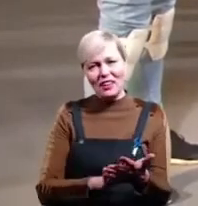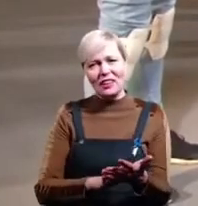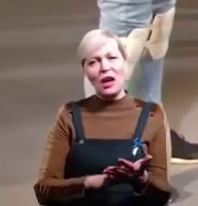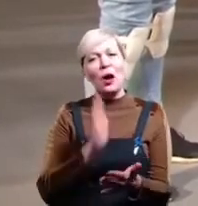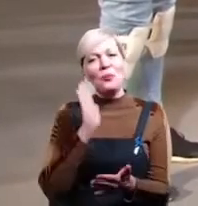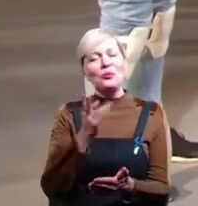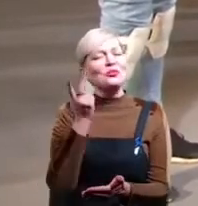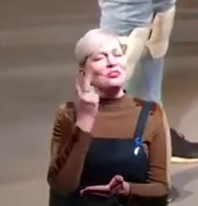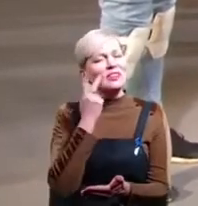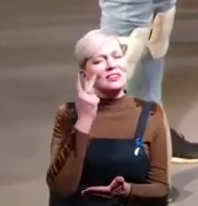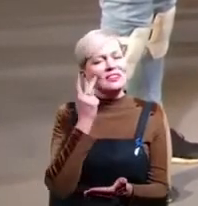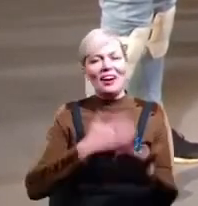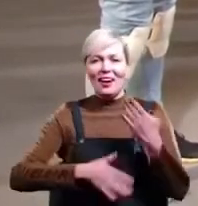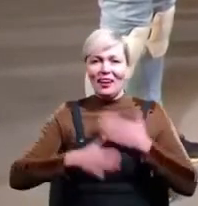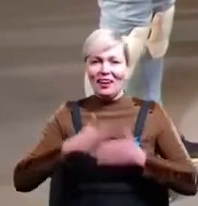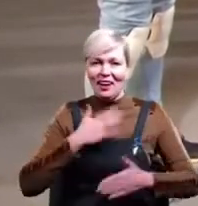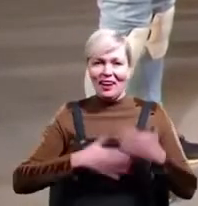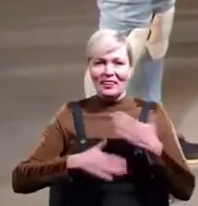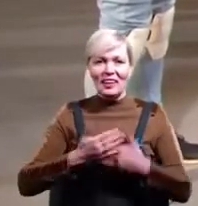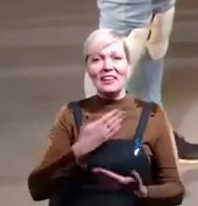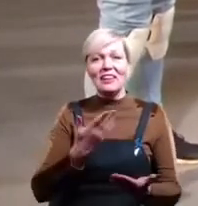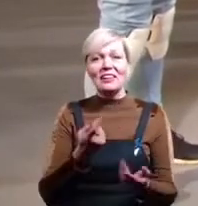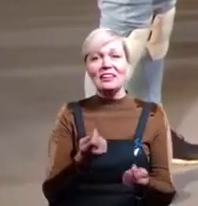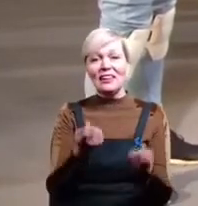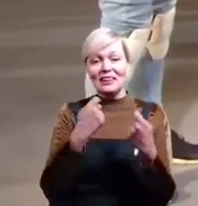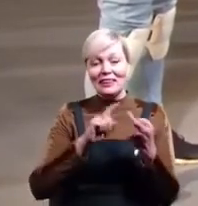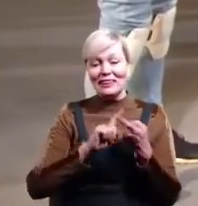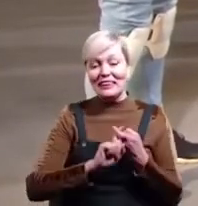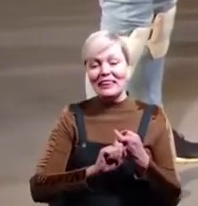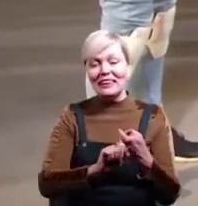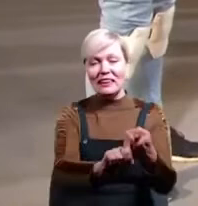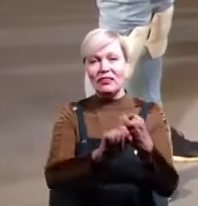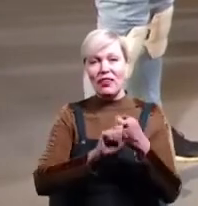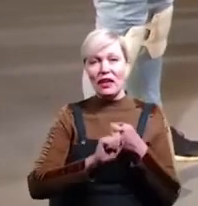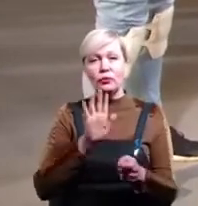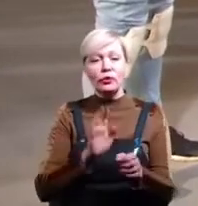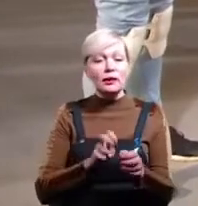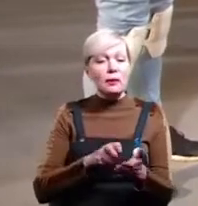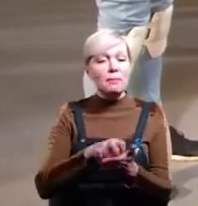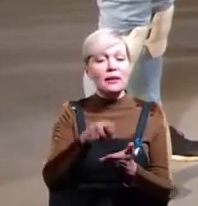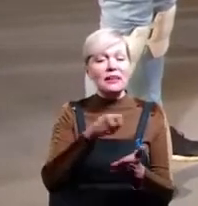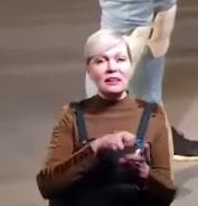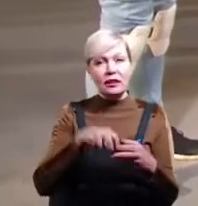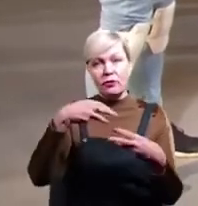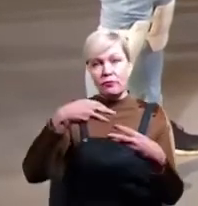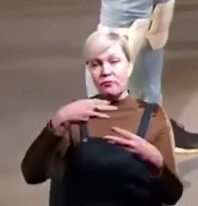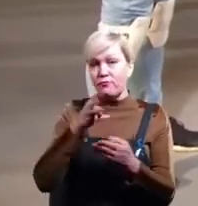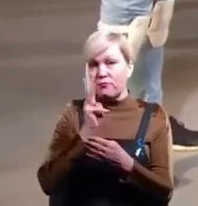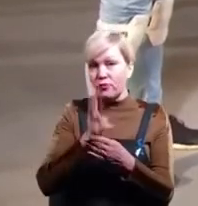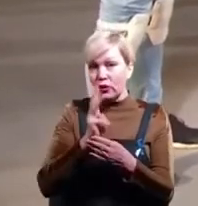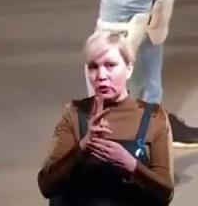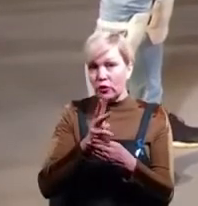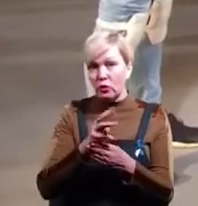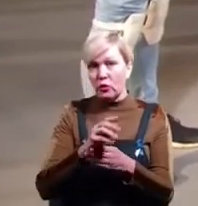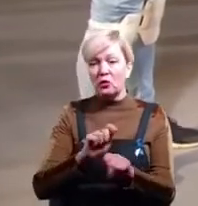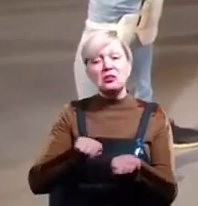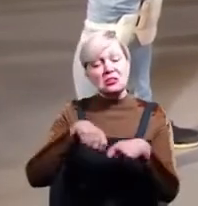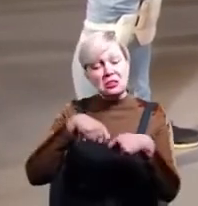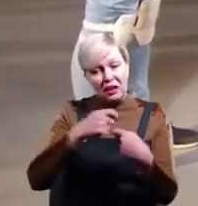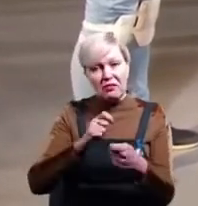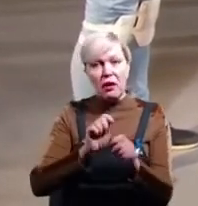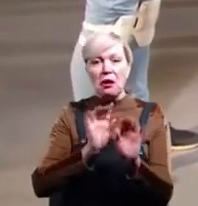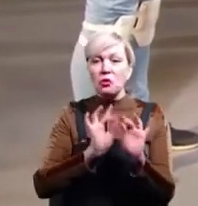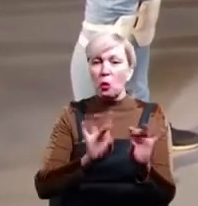рад, если вы дадите обратную связь нам и будете присылать видео. Я могу даже вам комментарии давать по поводу